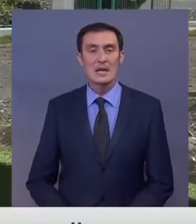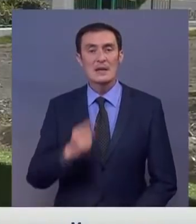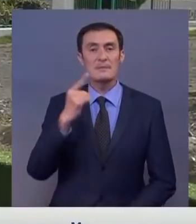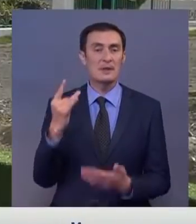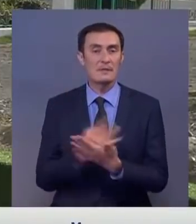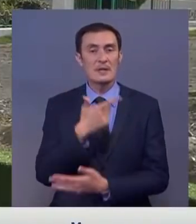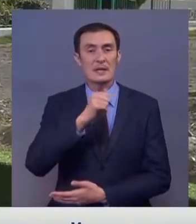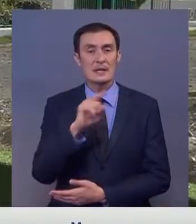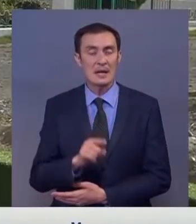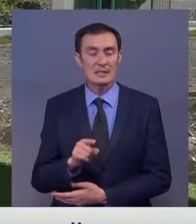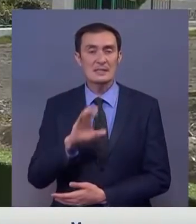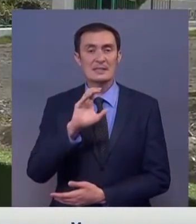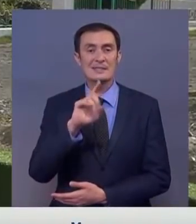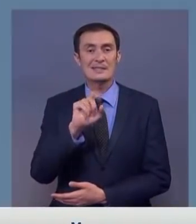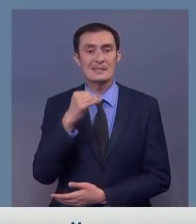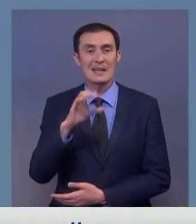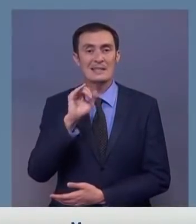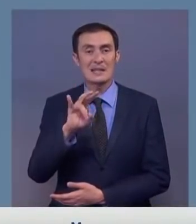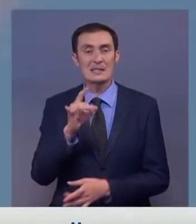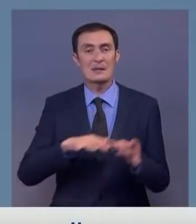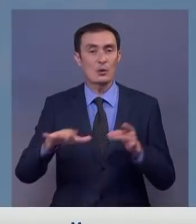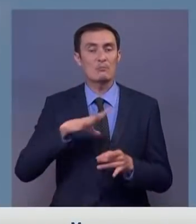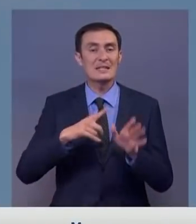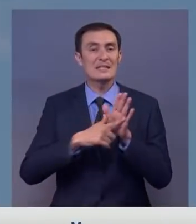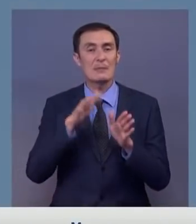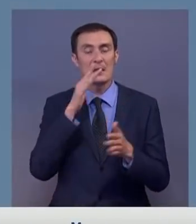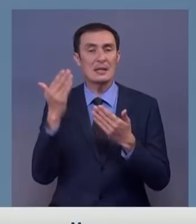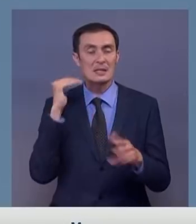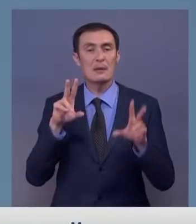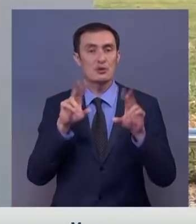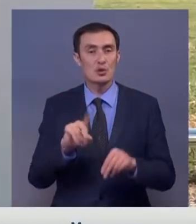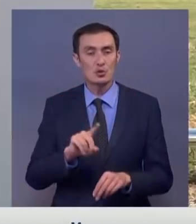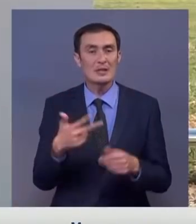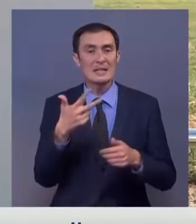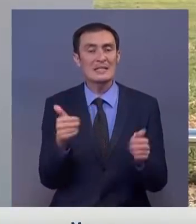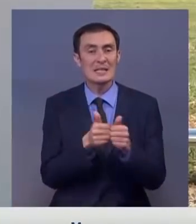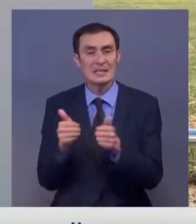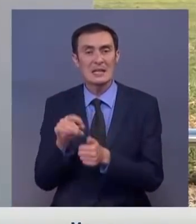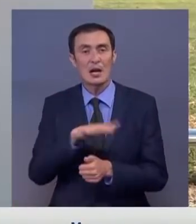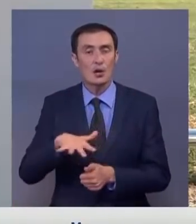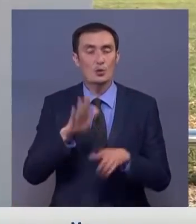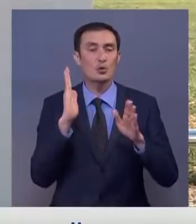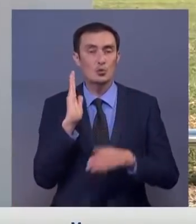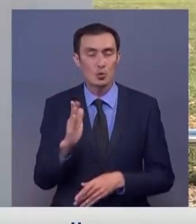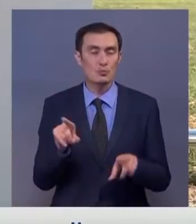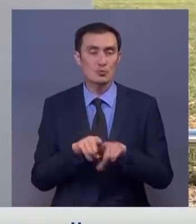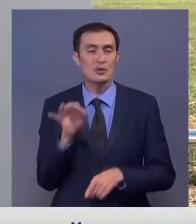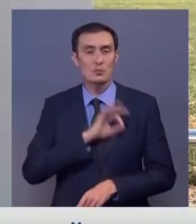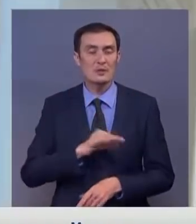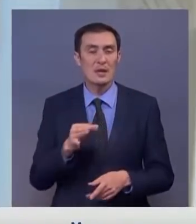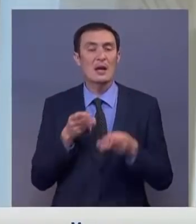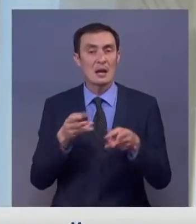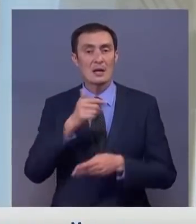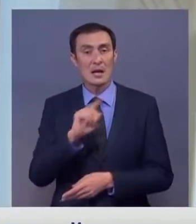Впервые газ в Зайсанский район пришел 7 лет назад. Тогда власти обещали, что 3 соседних района тоже перейдут на экологическое